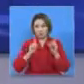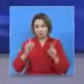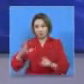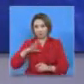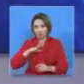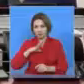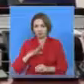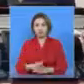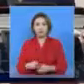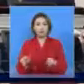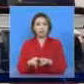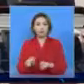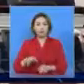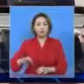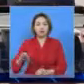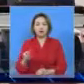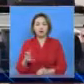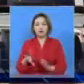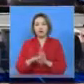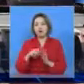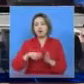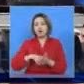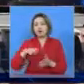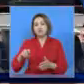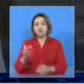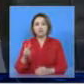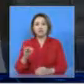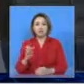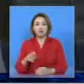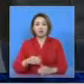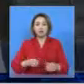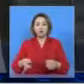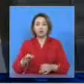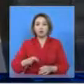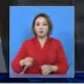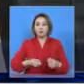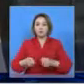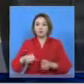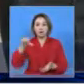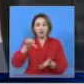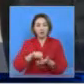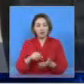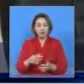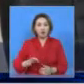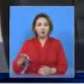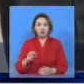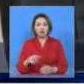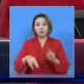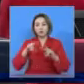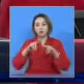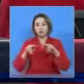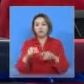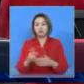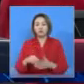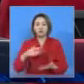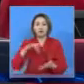отырысы өтті. Оған облыстық мәслихат хатшысы Амангелді Нұғманов, облыстық басқарма башылары қатысты. Облыстық құрылыс, сәулет және